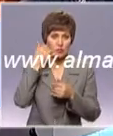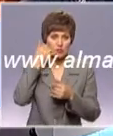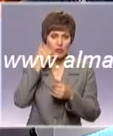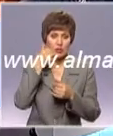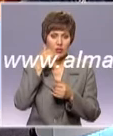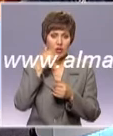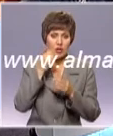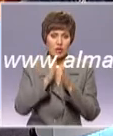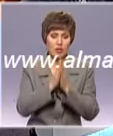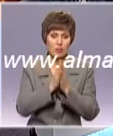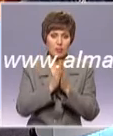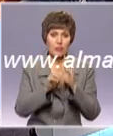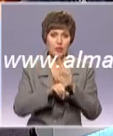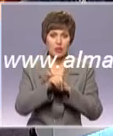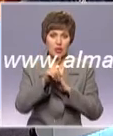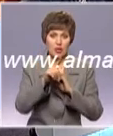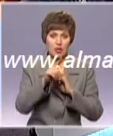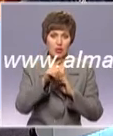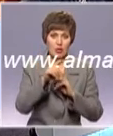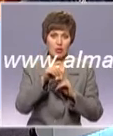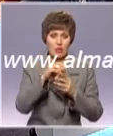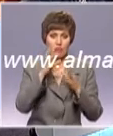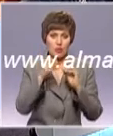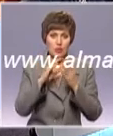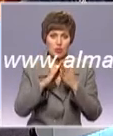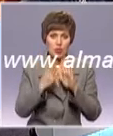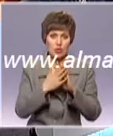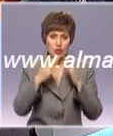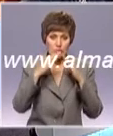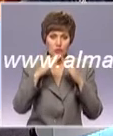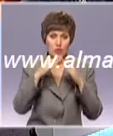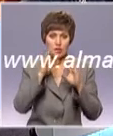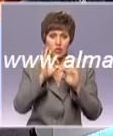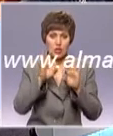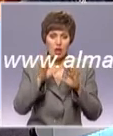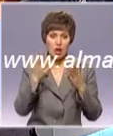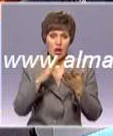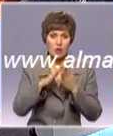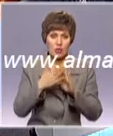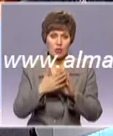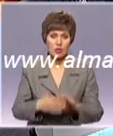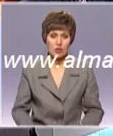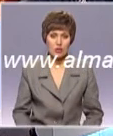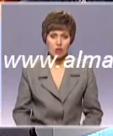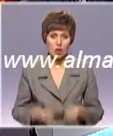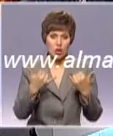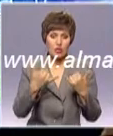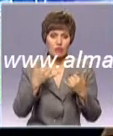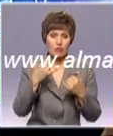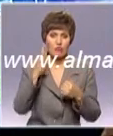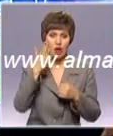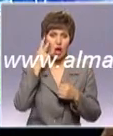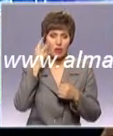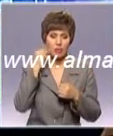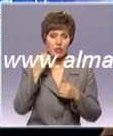для начала, Кайрат Заманбекович, какая у нас в целом ситуация по жилью в Алмате сейчас? Ну, у нас сегодня в Алмате по программе доступного